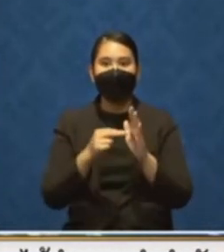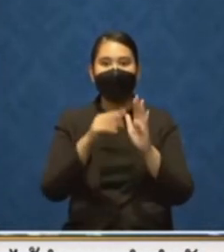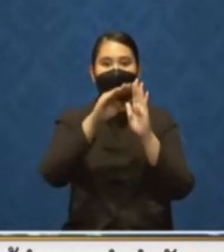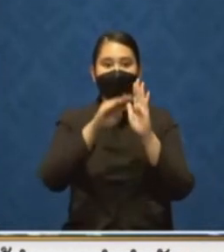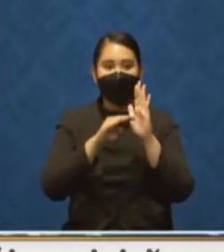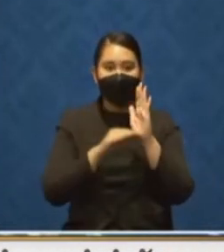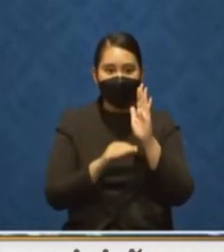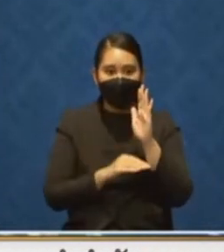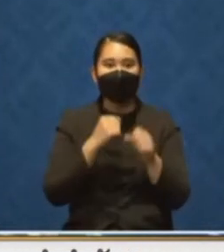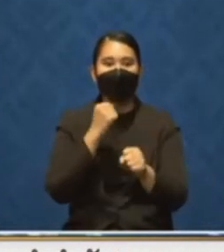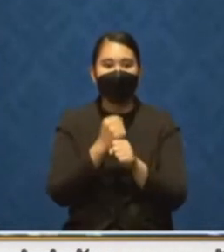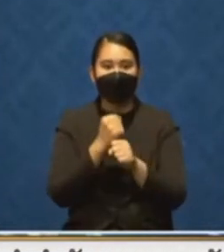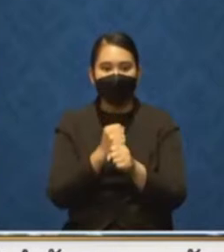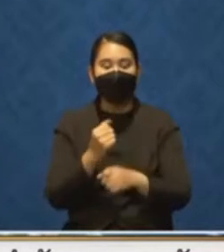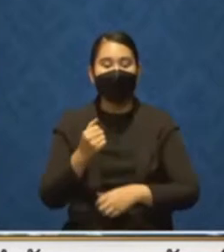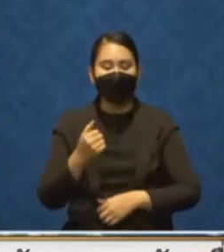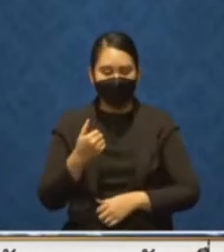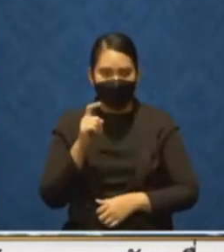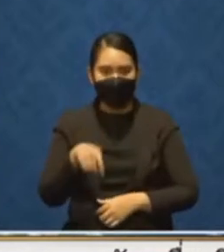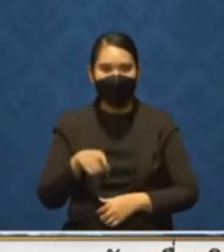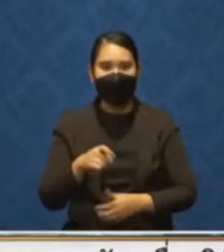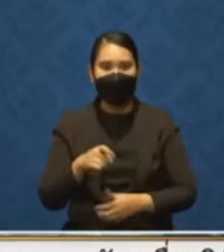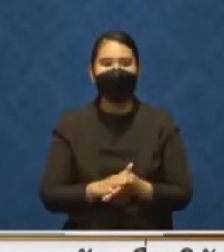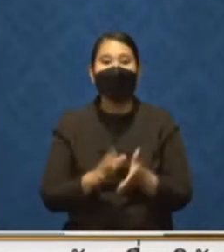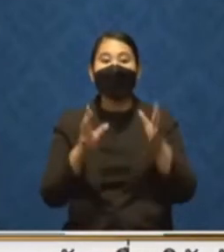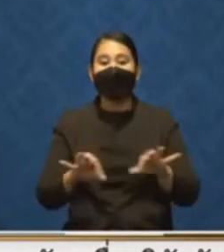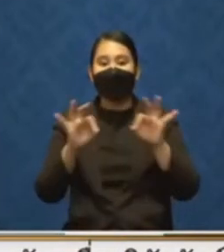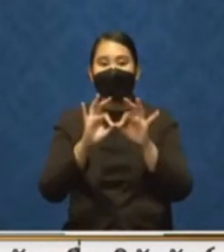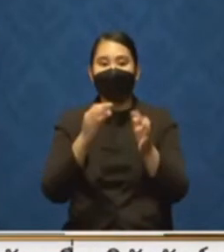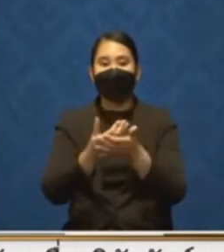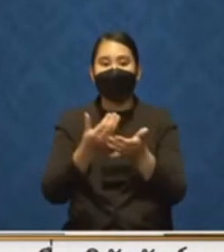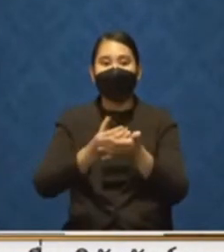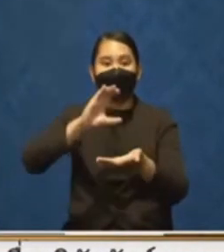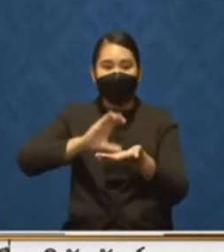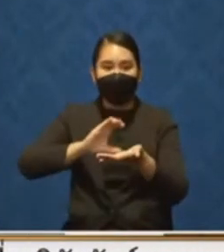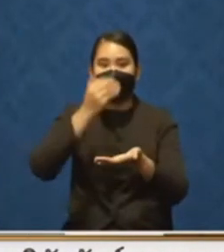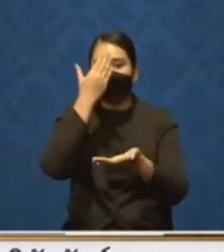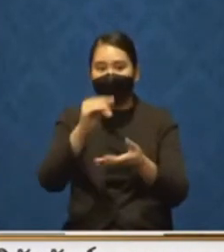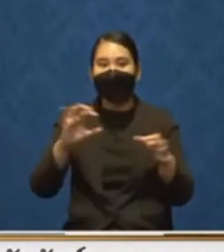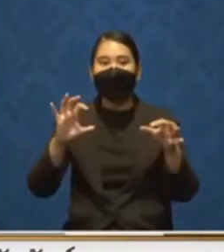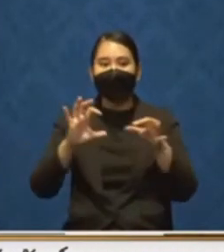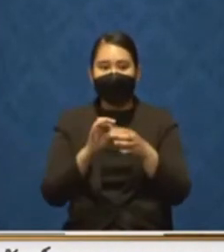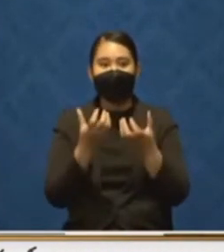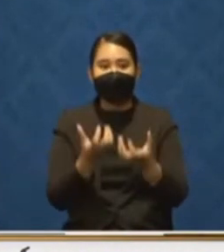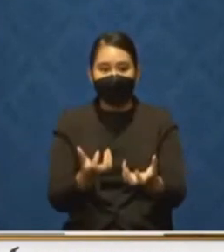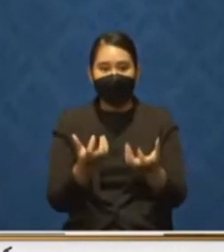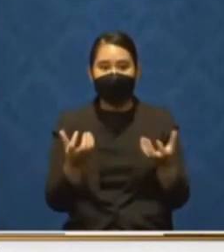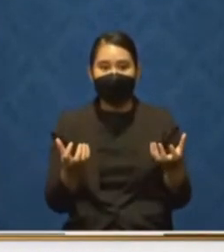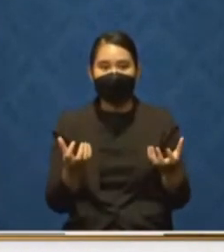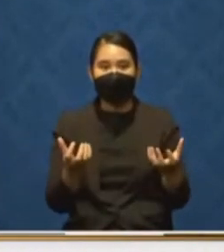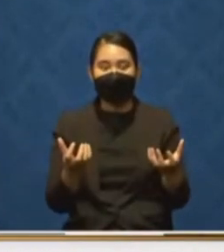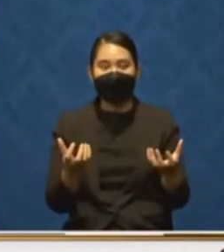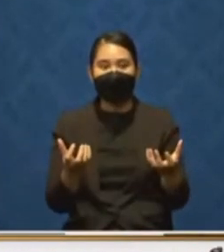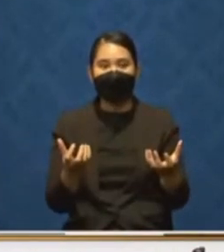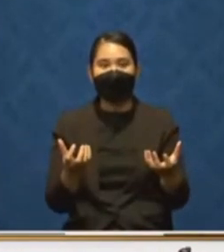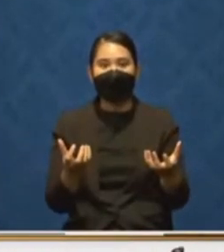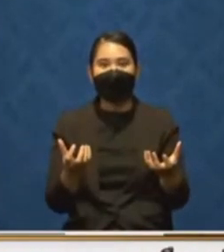ไม่ได้ปล่อยผ่านเลยเลยนะครับแต่สิ่งสำคัญที่จำเป็นต้องใช้งบกลางเพราะว่ามันไปพันกับเขียวเรื่องทรัพย์สินของเออ